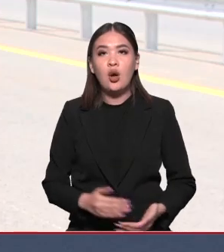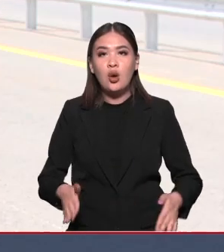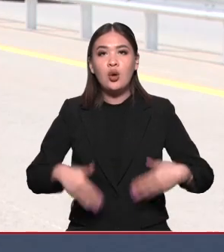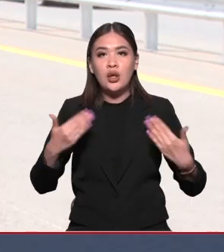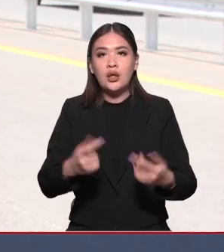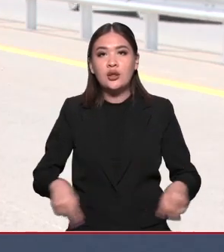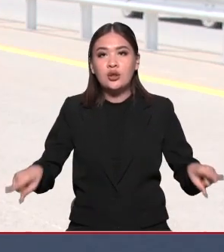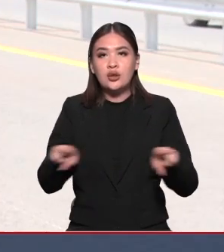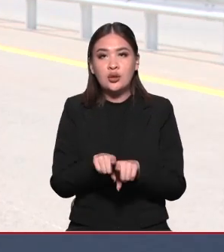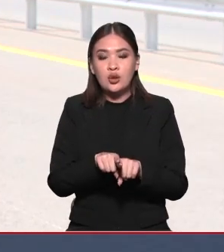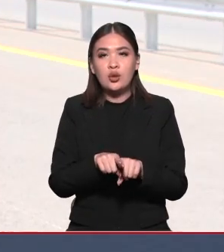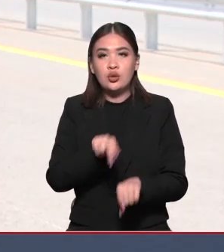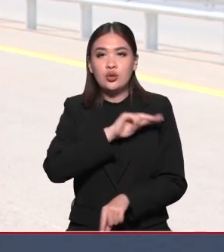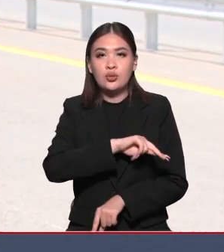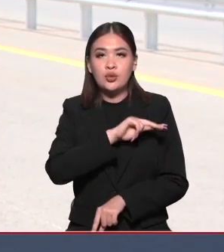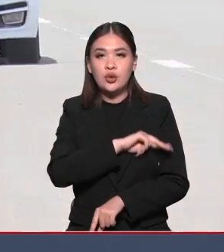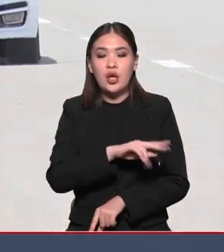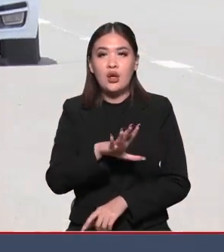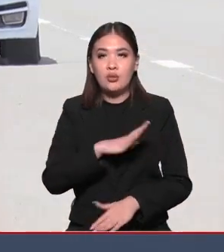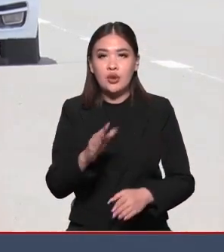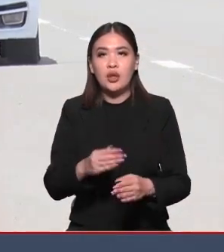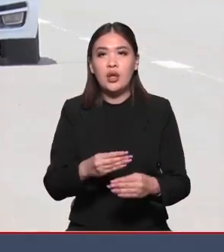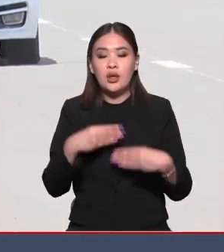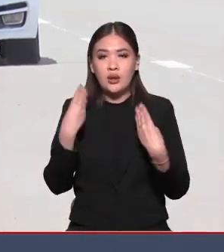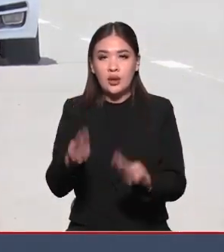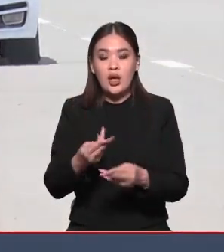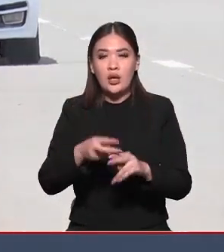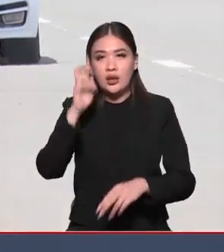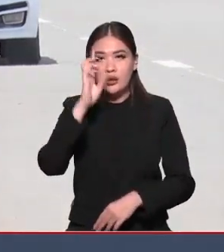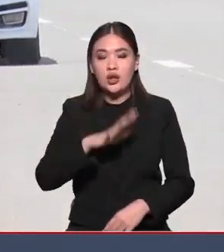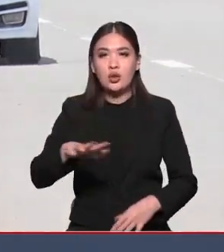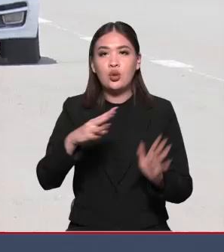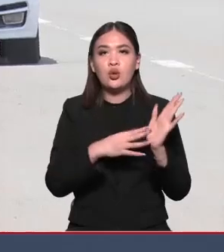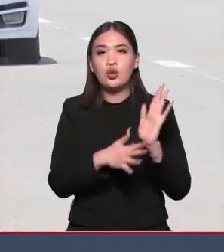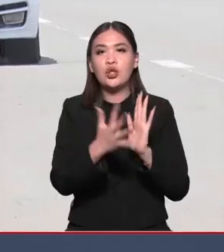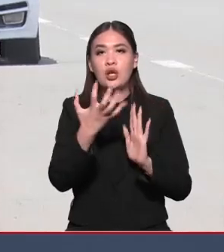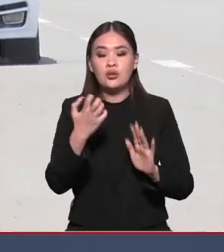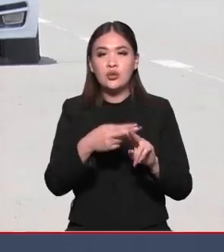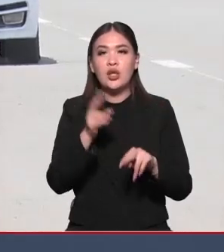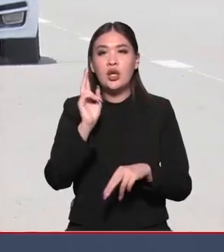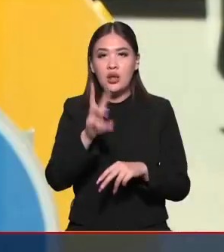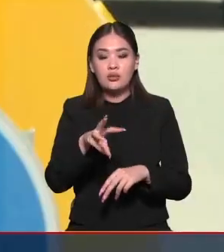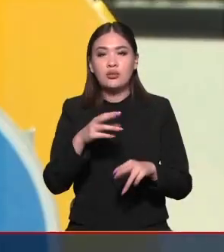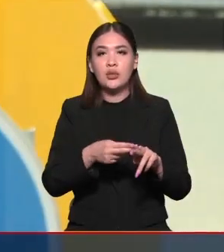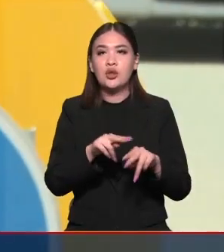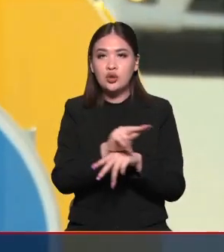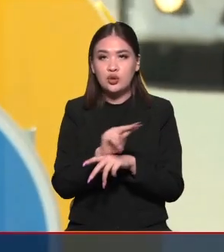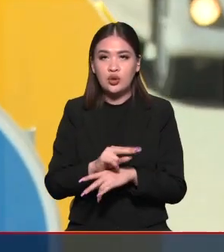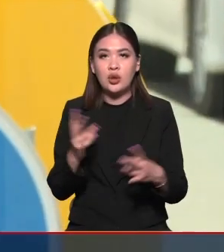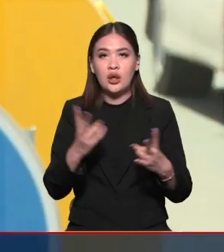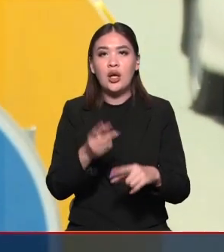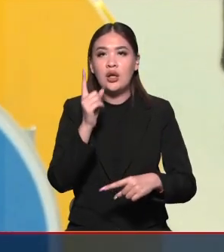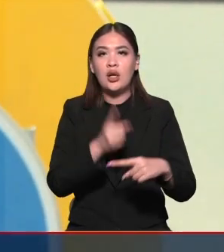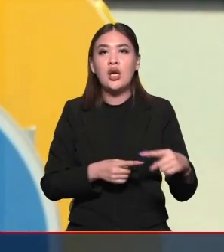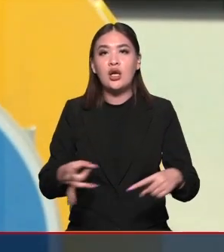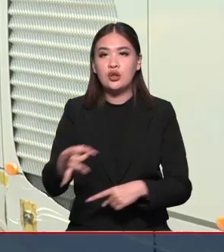толығымен осы жұмыстарға тартылған. Қазір ел бойынша 9500 шақырым жол жөнделіп жатыр. Оның тең жартысы